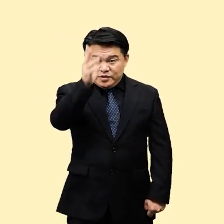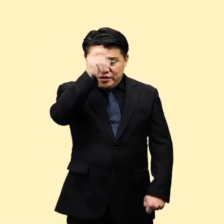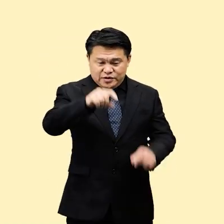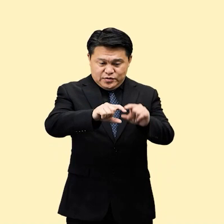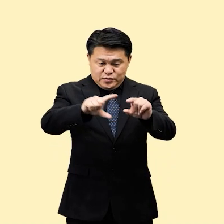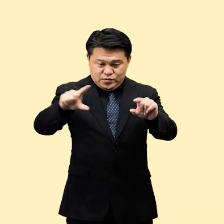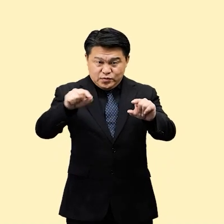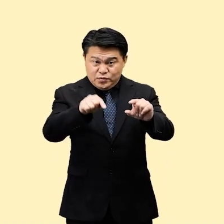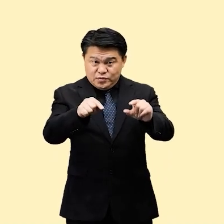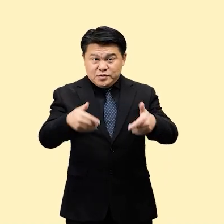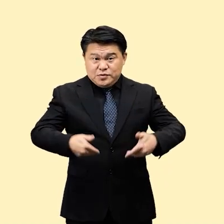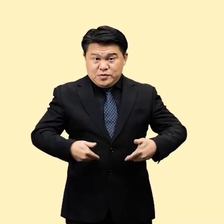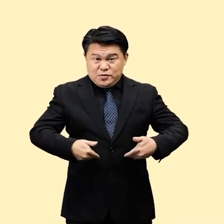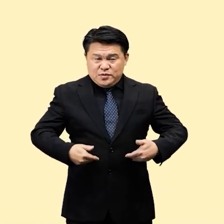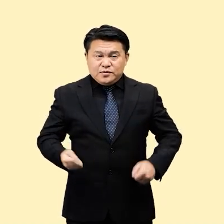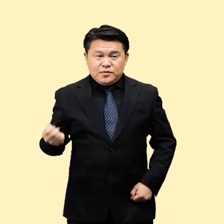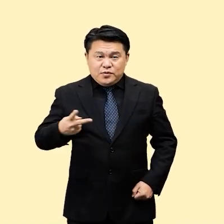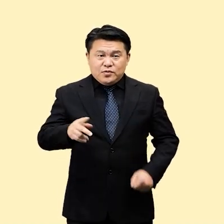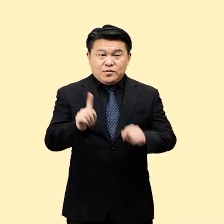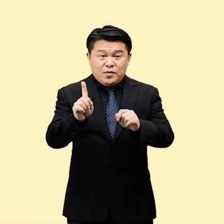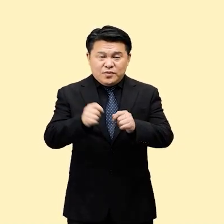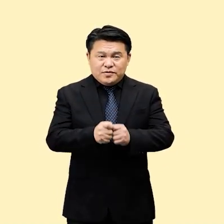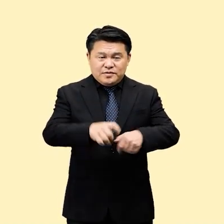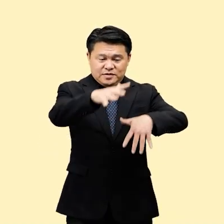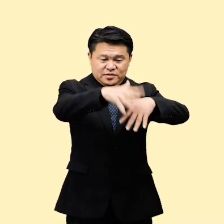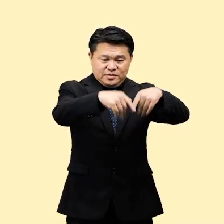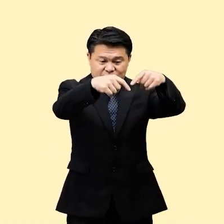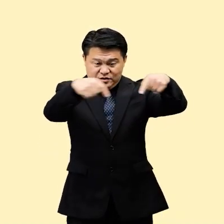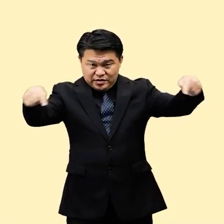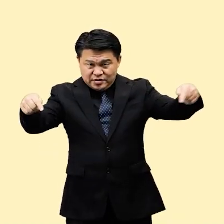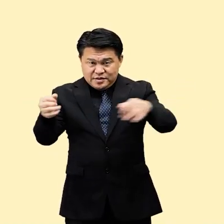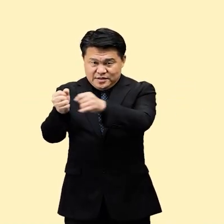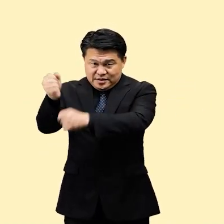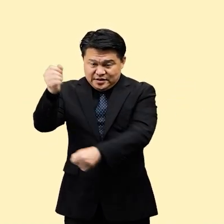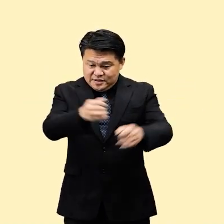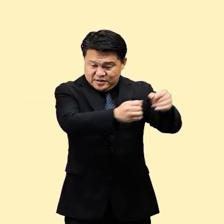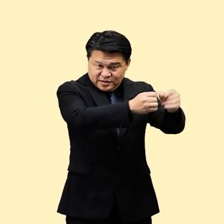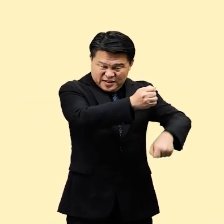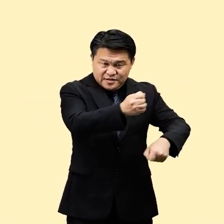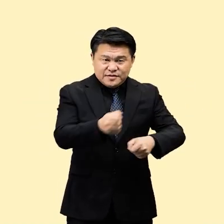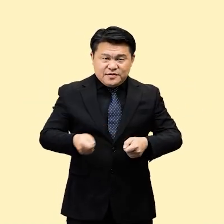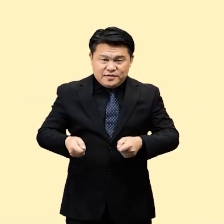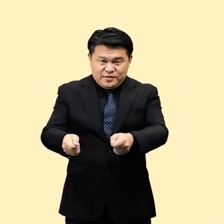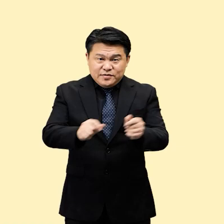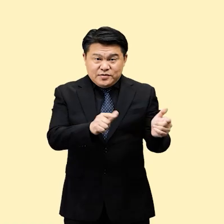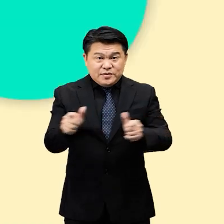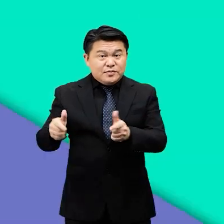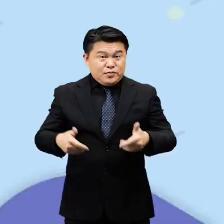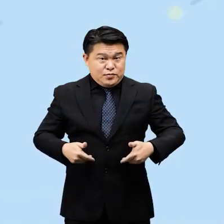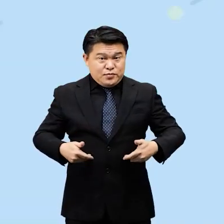셔틀콕, 네트망, 배드민턴 지지대, 밀대가 있습니다.